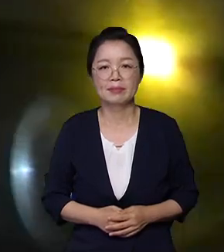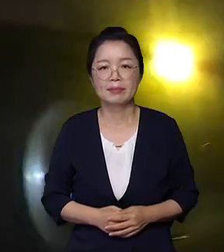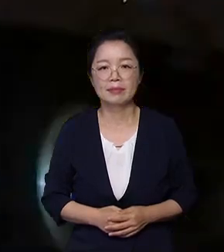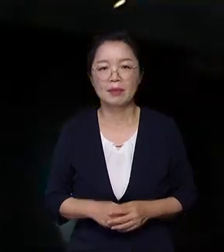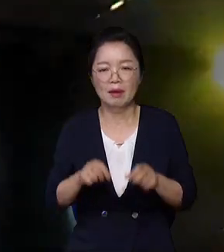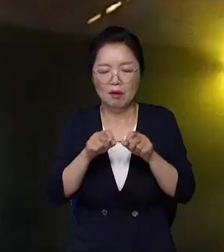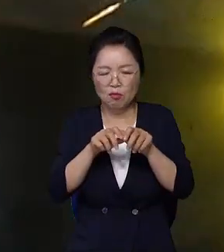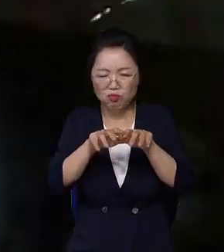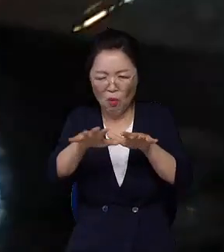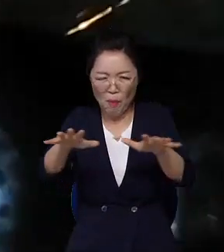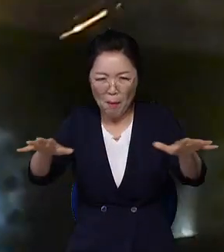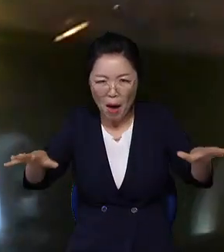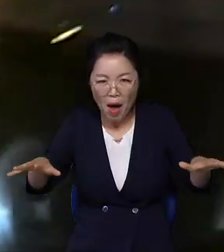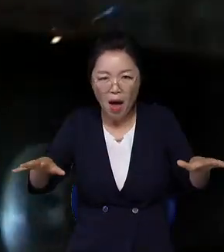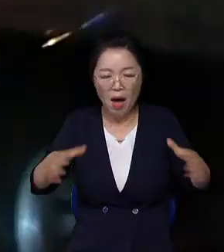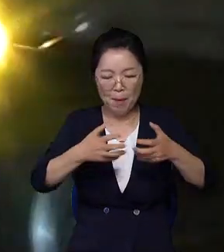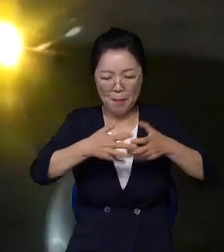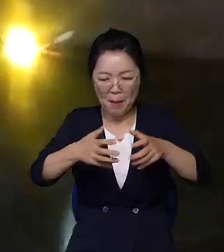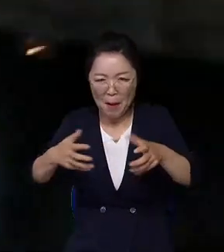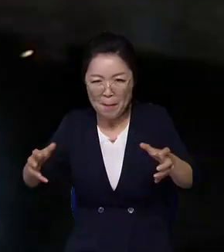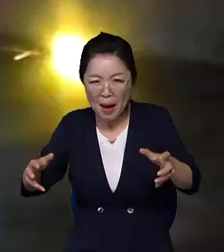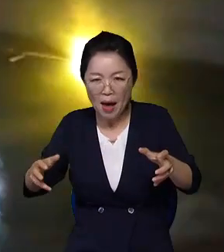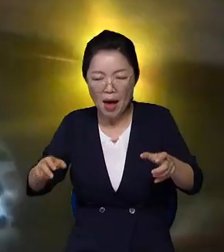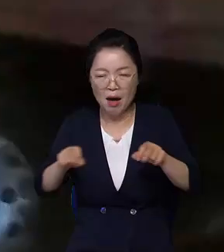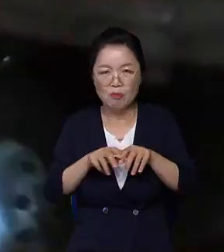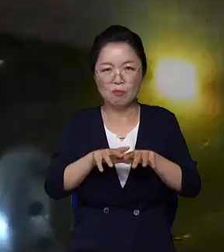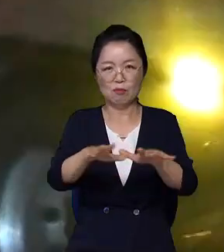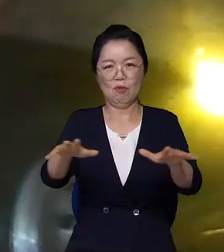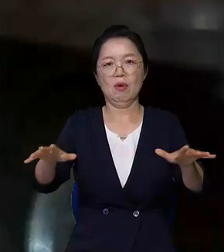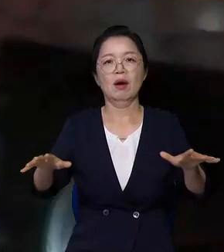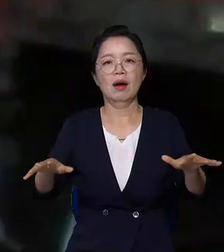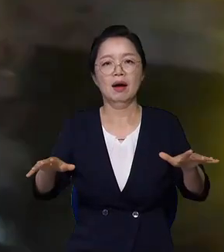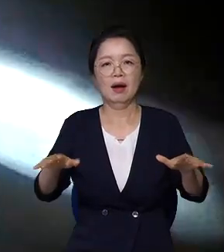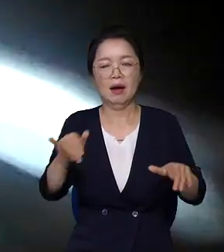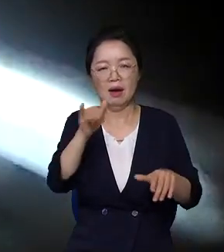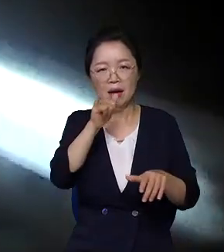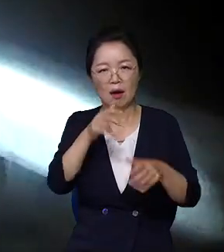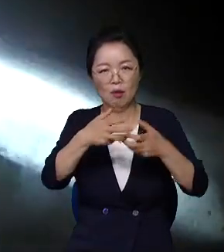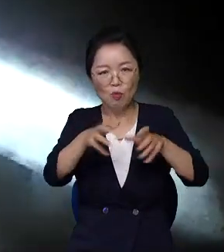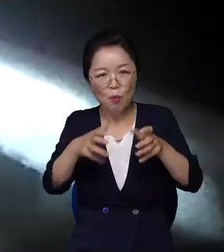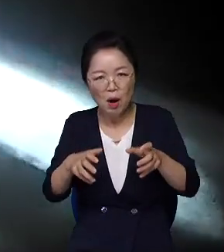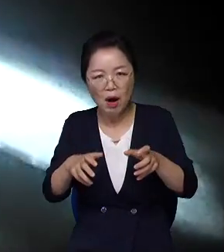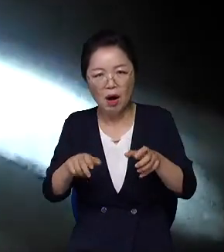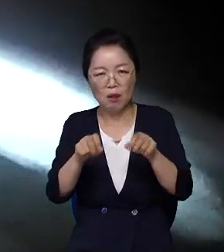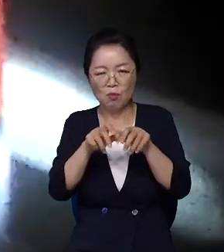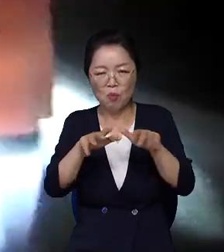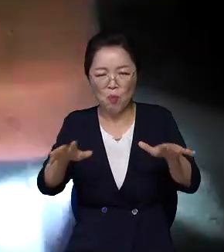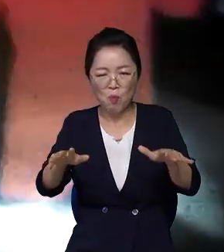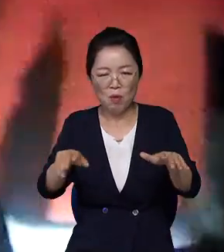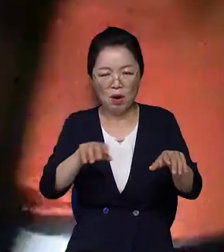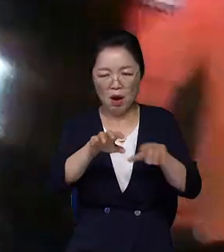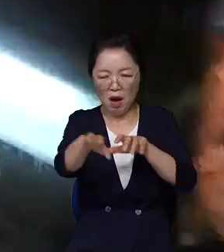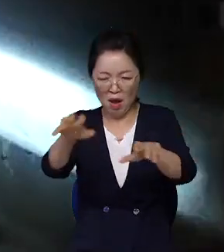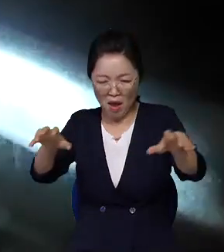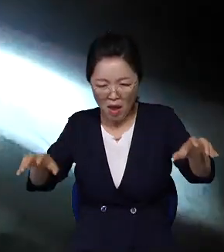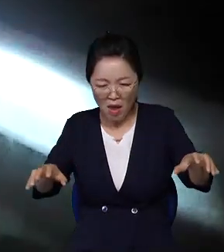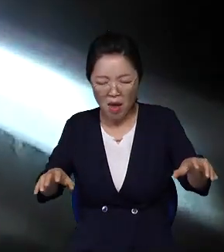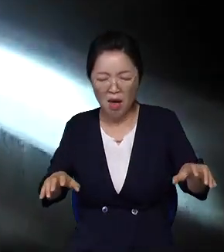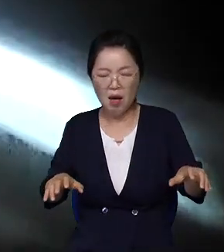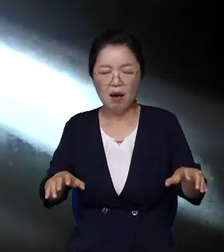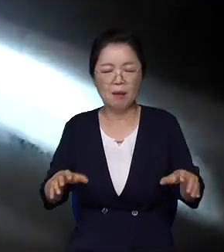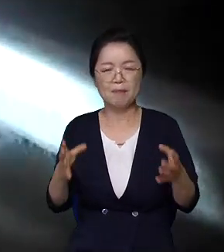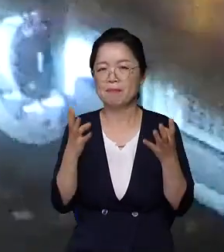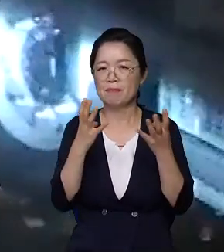수 없을 정도로 많은 수박들이 도로를 뒤덮었습니다. 부서진 수박의 파편들이 이리저리 나뒹굴고